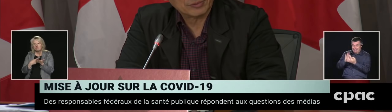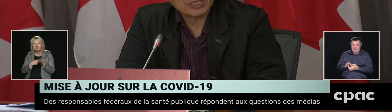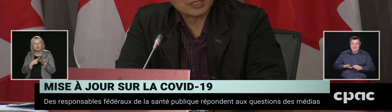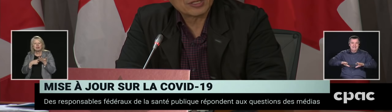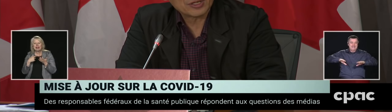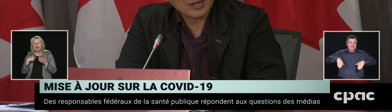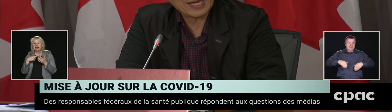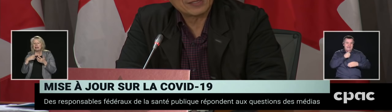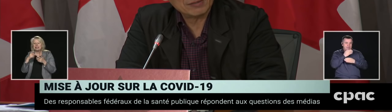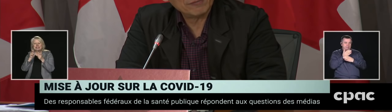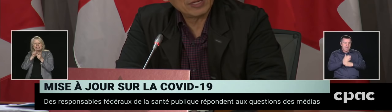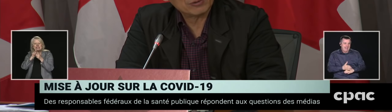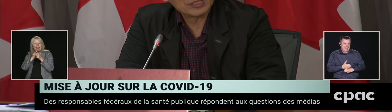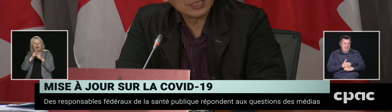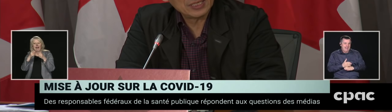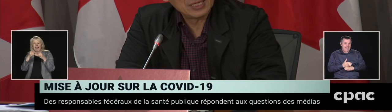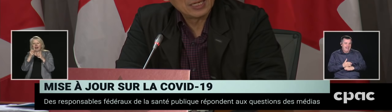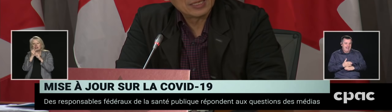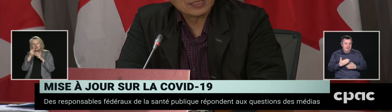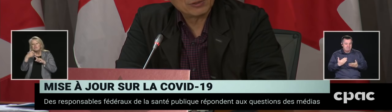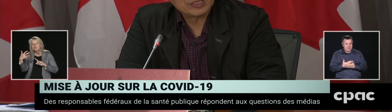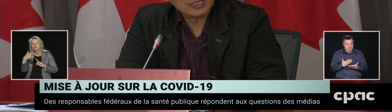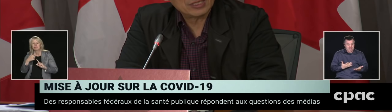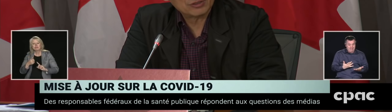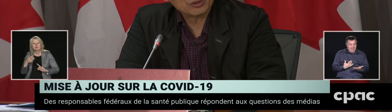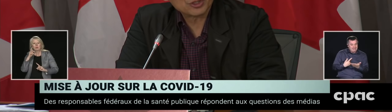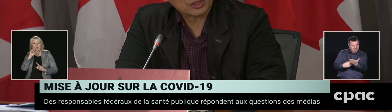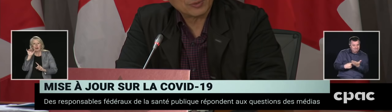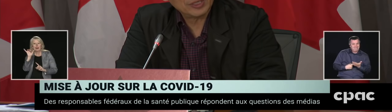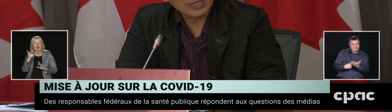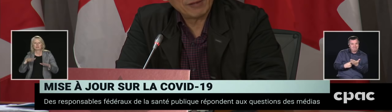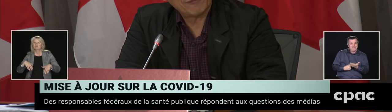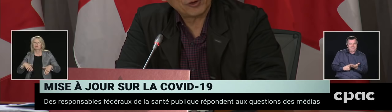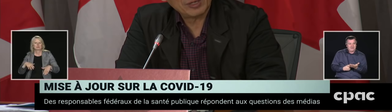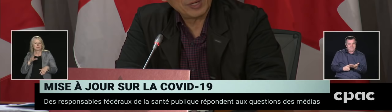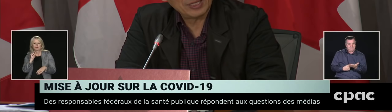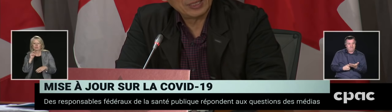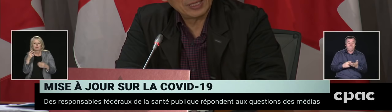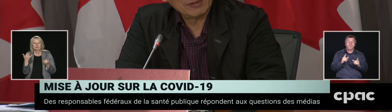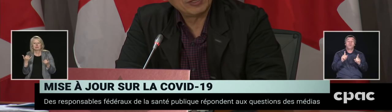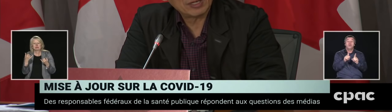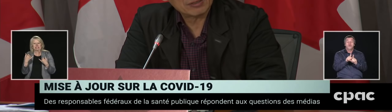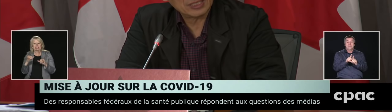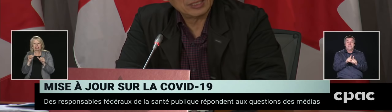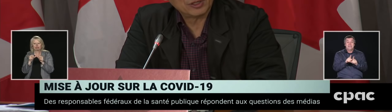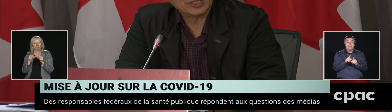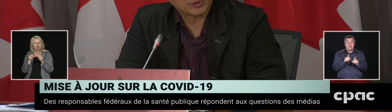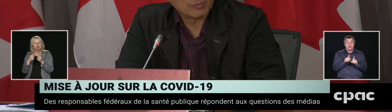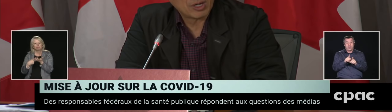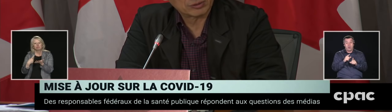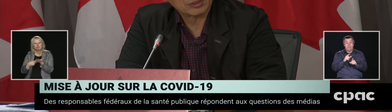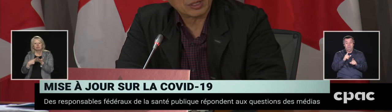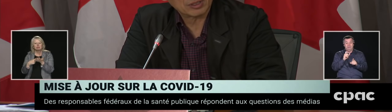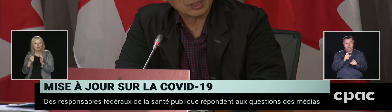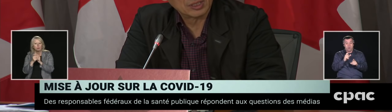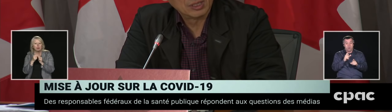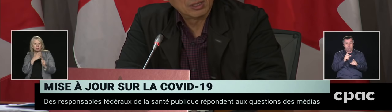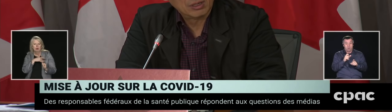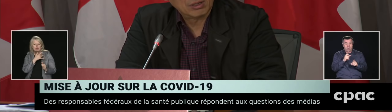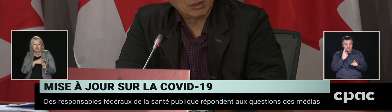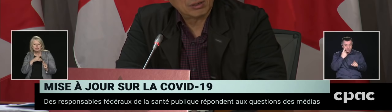une discussion active et aussi, c'est aussi toujours, comme on dit, informé par l'évidence et les données probantes.